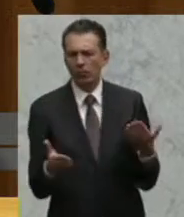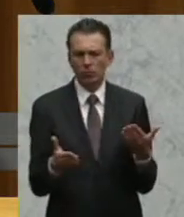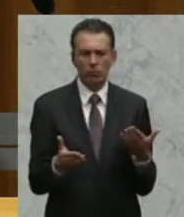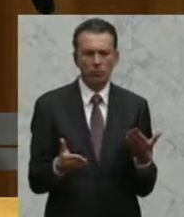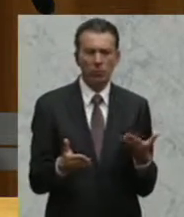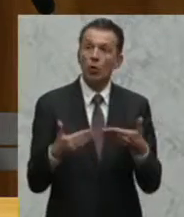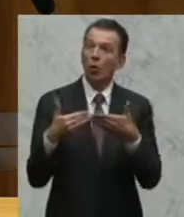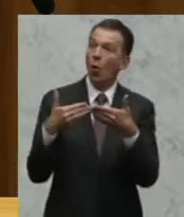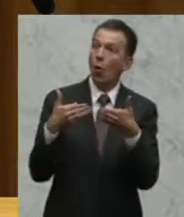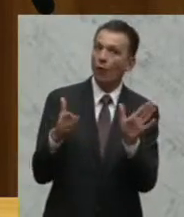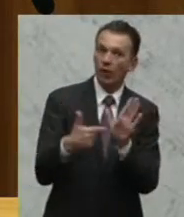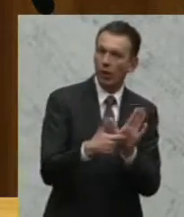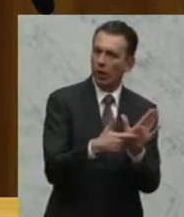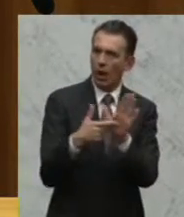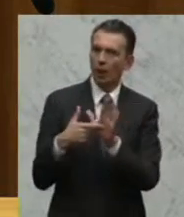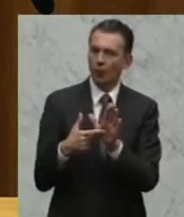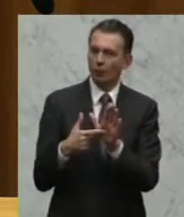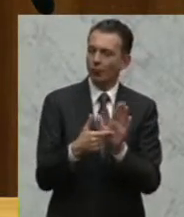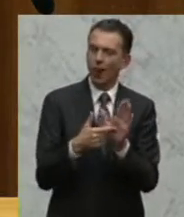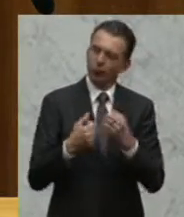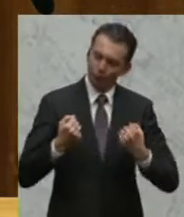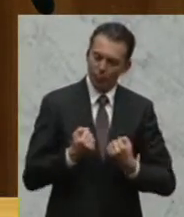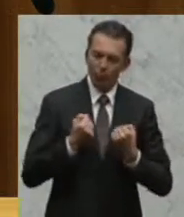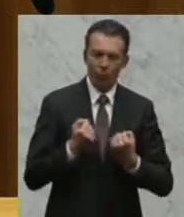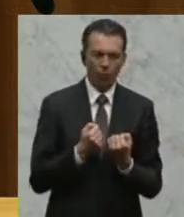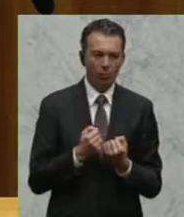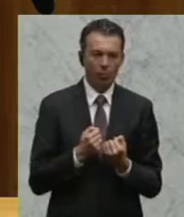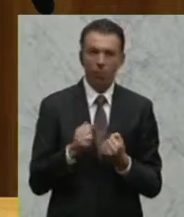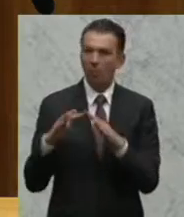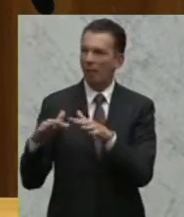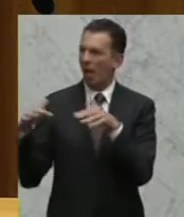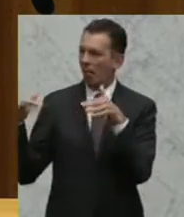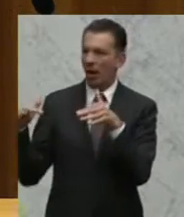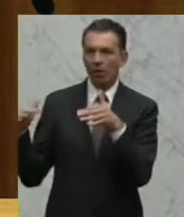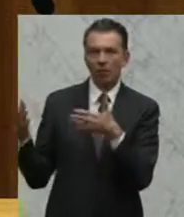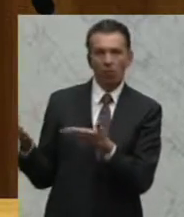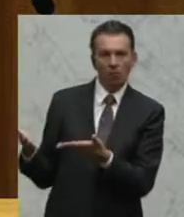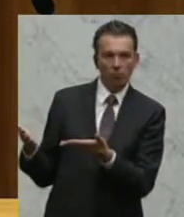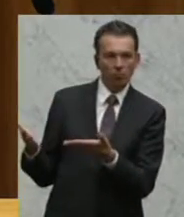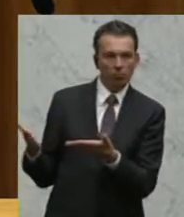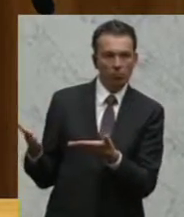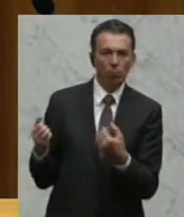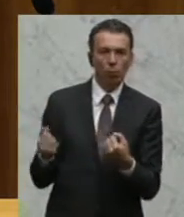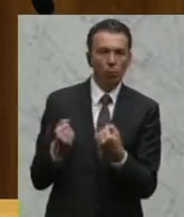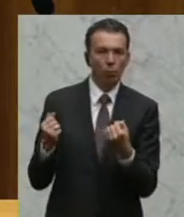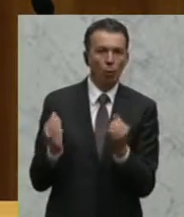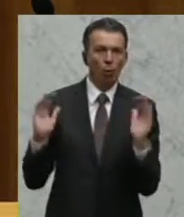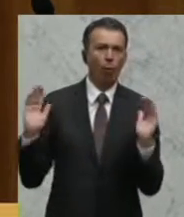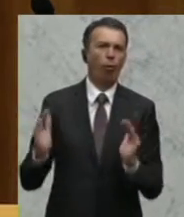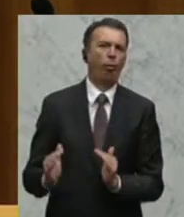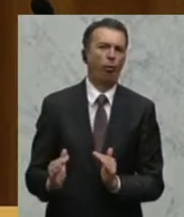der Öffentlichkeit sind Sie durchaus bemüht. Gegenüber dem Parlament reduziert sich Ihr Bemühen schon